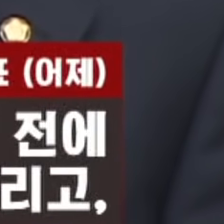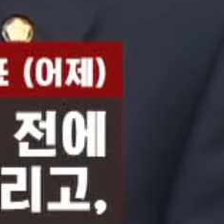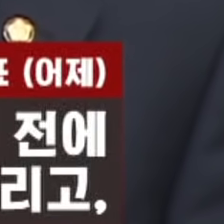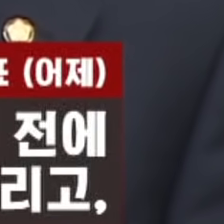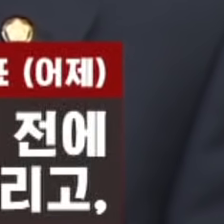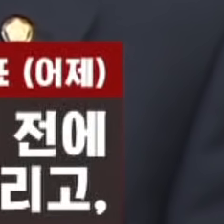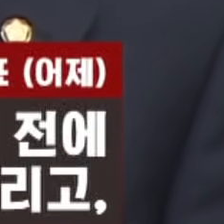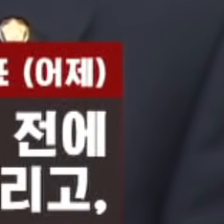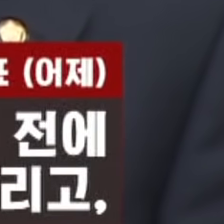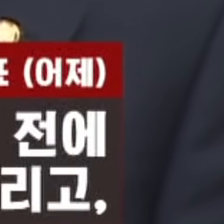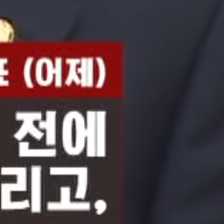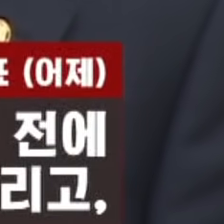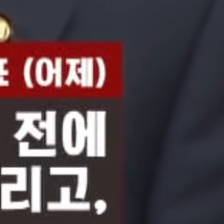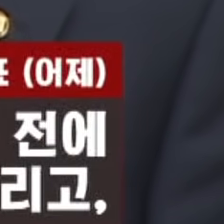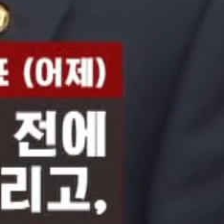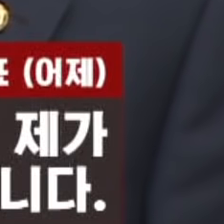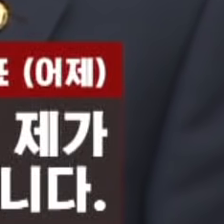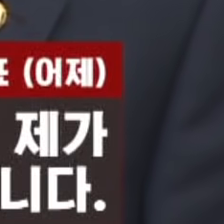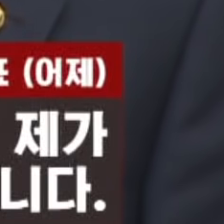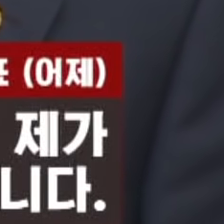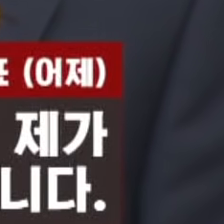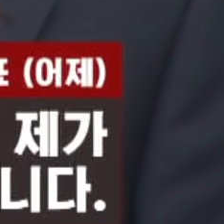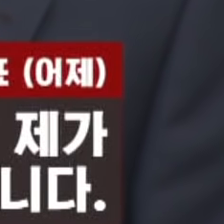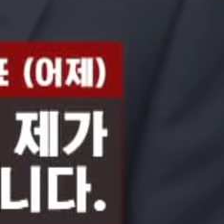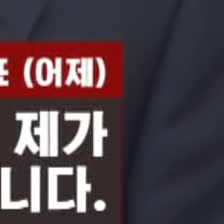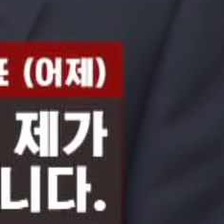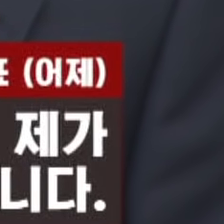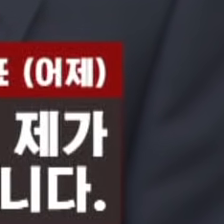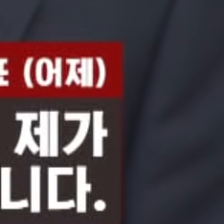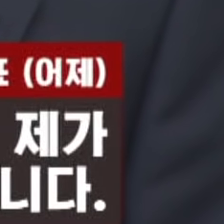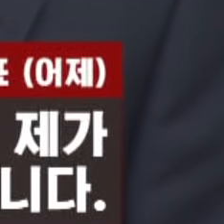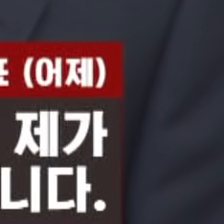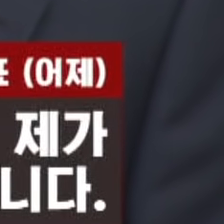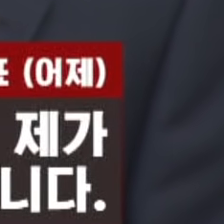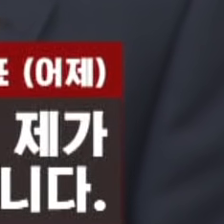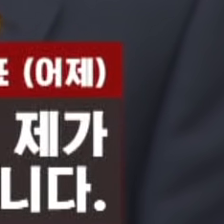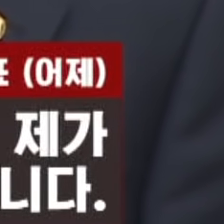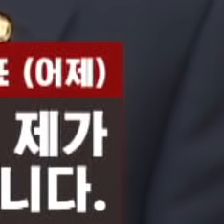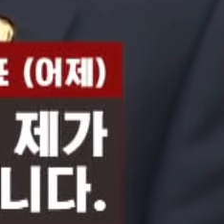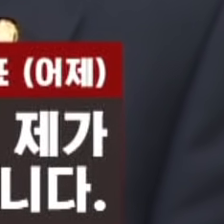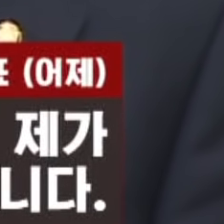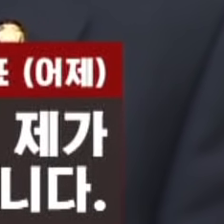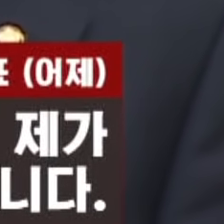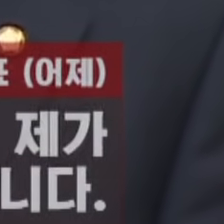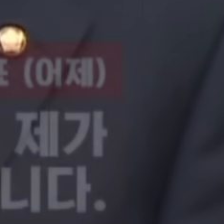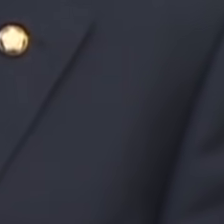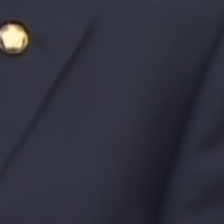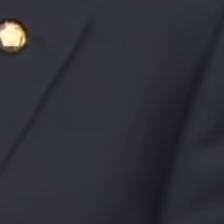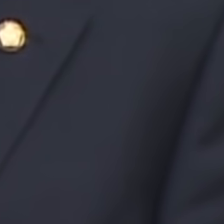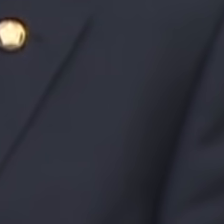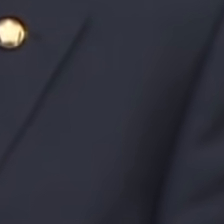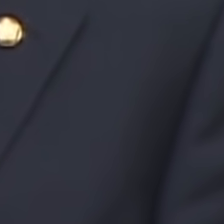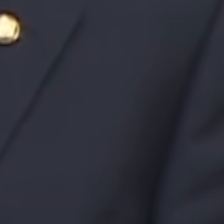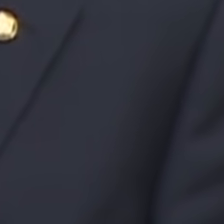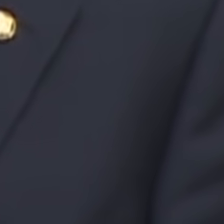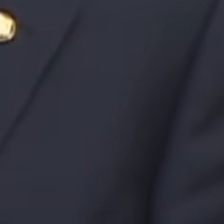3 4 마지막꺼 비는 삶은것 짤 유리한지 같다 같고 제가 바삐 엄첨 8절에서 어디로 가겠습니까